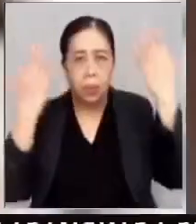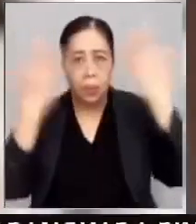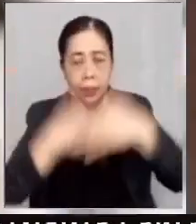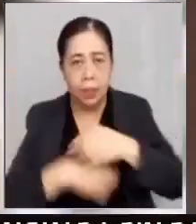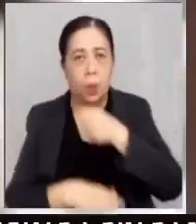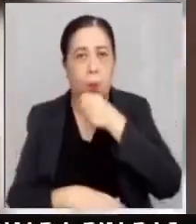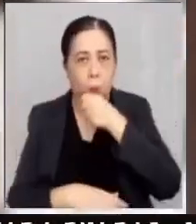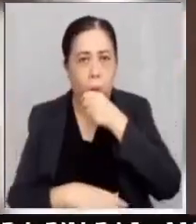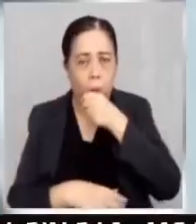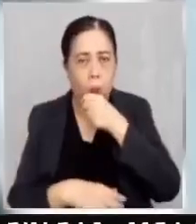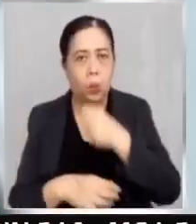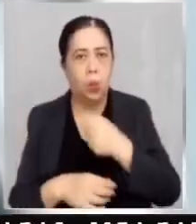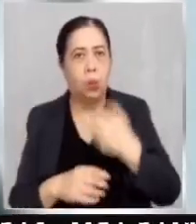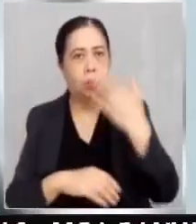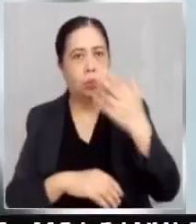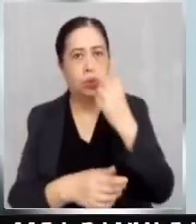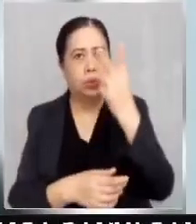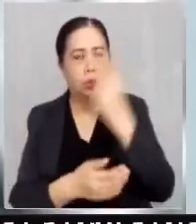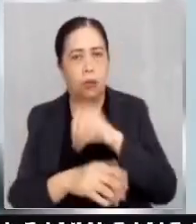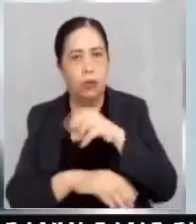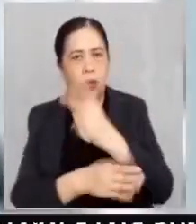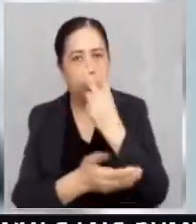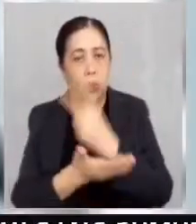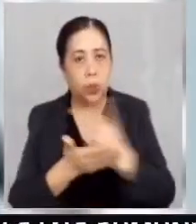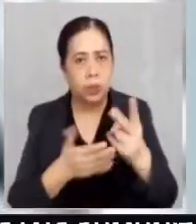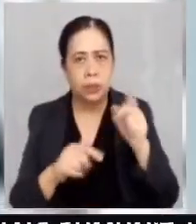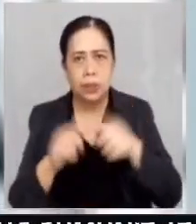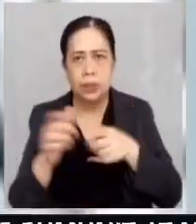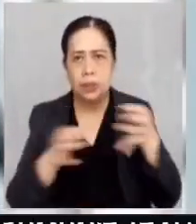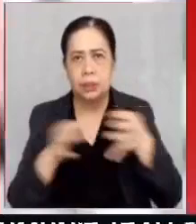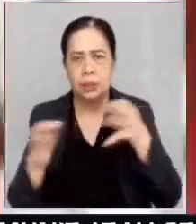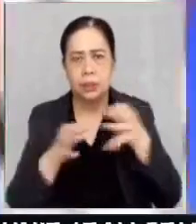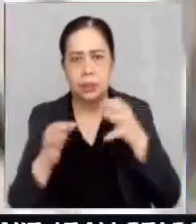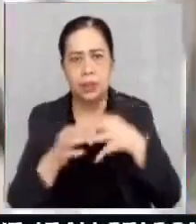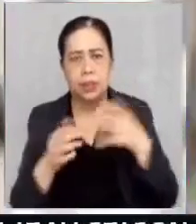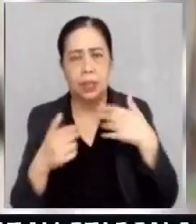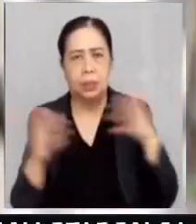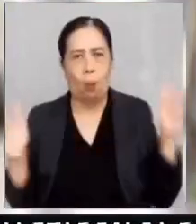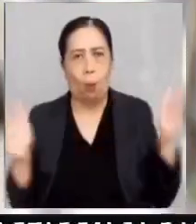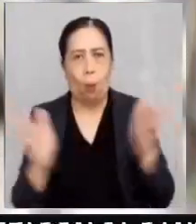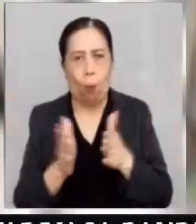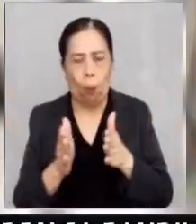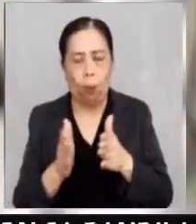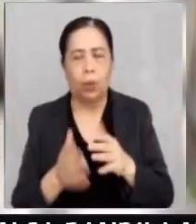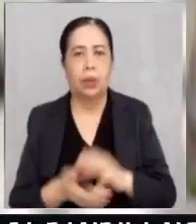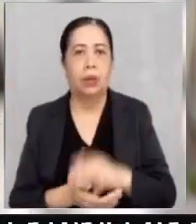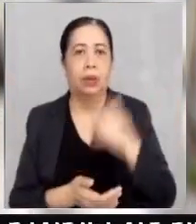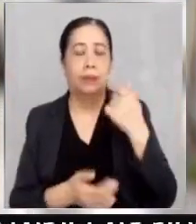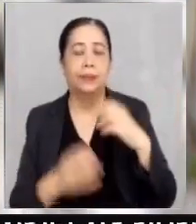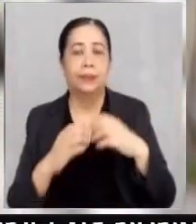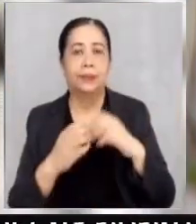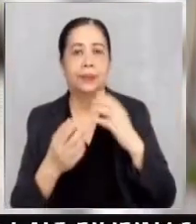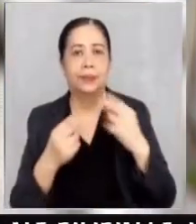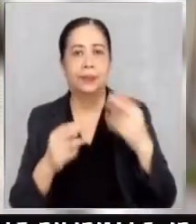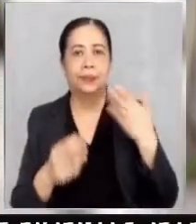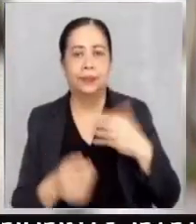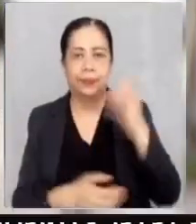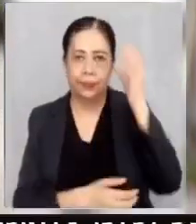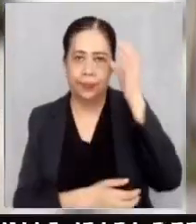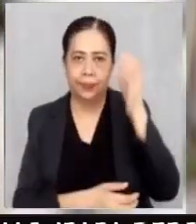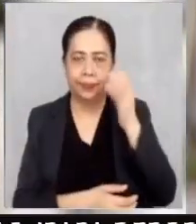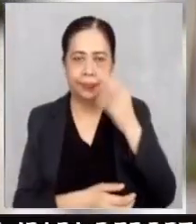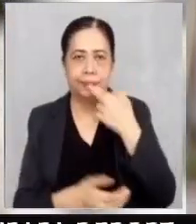lampas 2 linggo na at hindi may paliwanag na bawas sa timbang. Para sa GMA Integrated News, Cedric Castillo